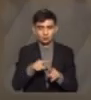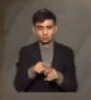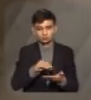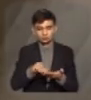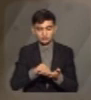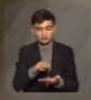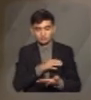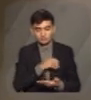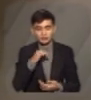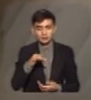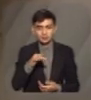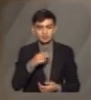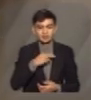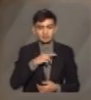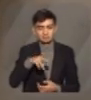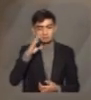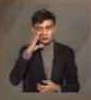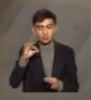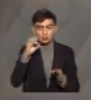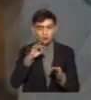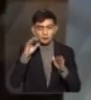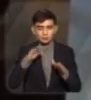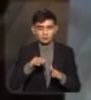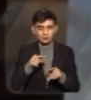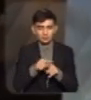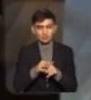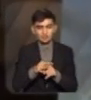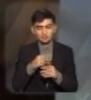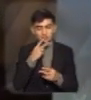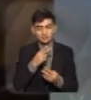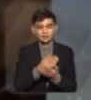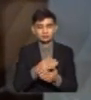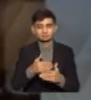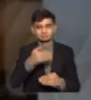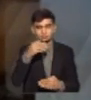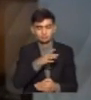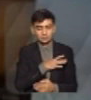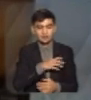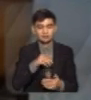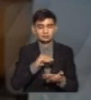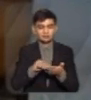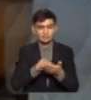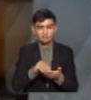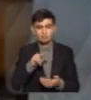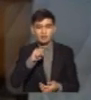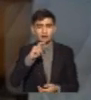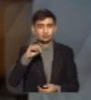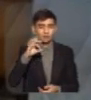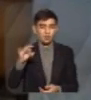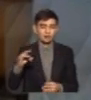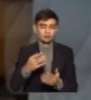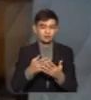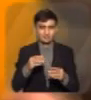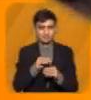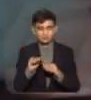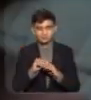акции протеста. На ограждениях ведомства, а они прозрачные, как и само здание, они наклеили стикеры «Позор». Прозрачное